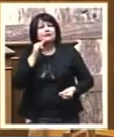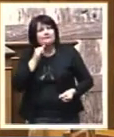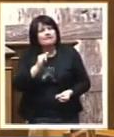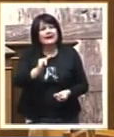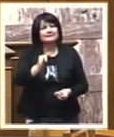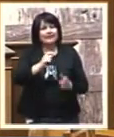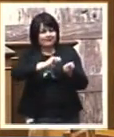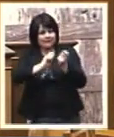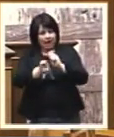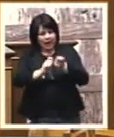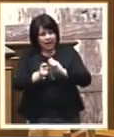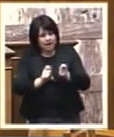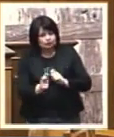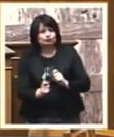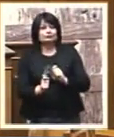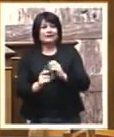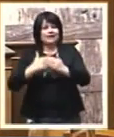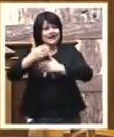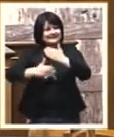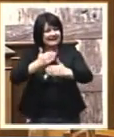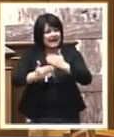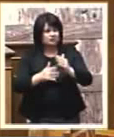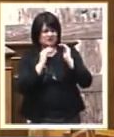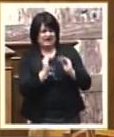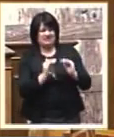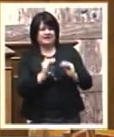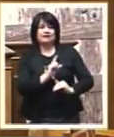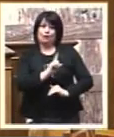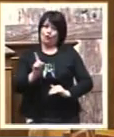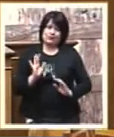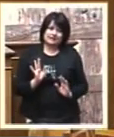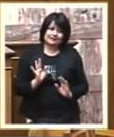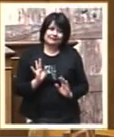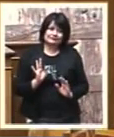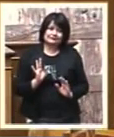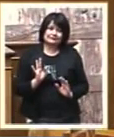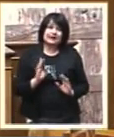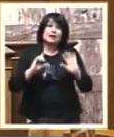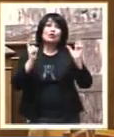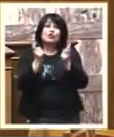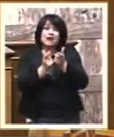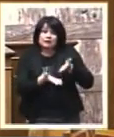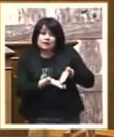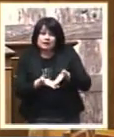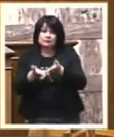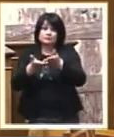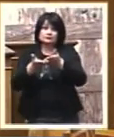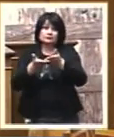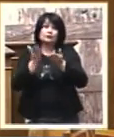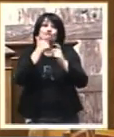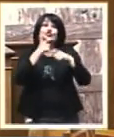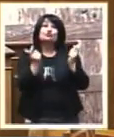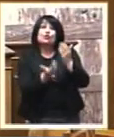να αλλάζει, να εξελίσσεται από το και να στηρίζει την οικογένεια, από το ολοήμερο σχολείο,